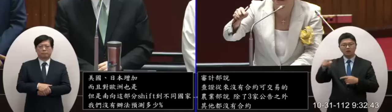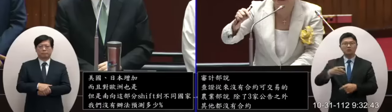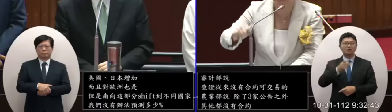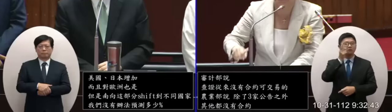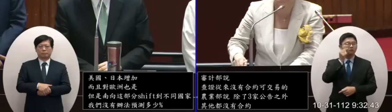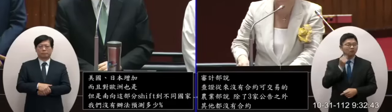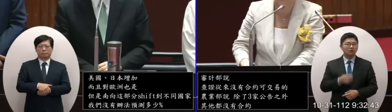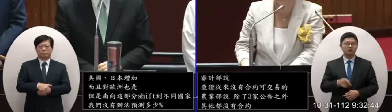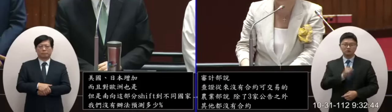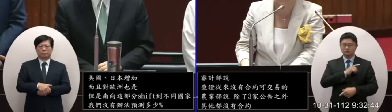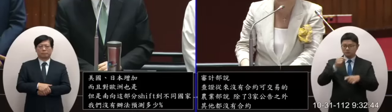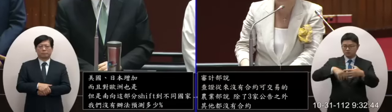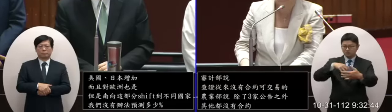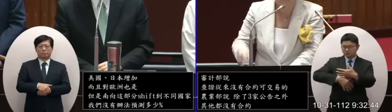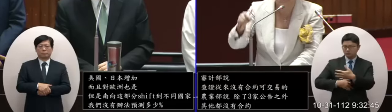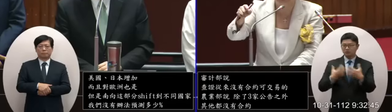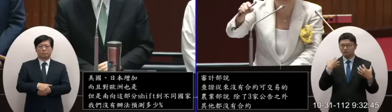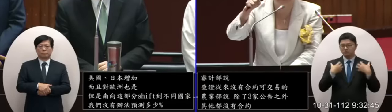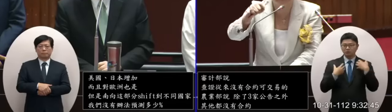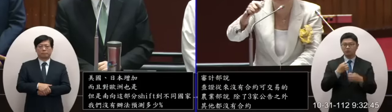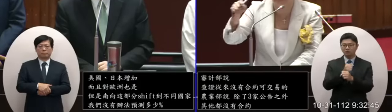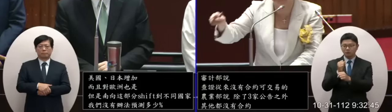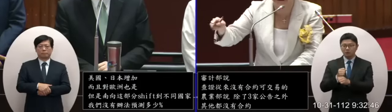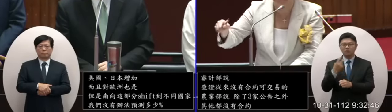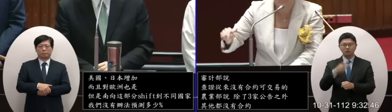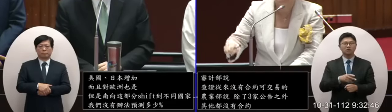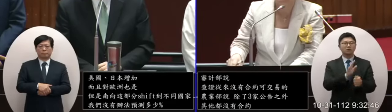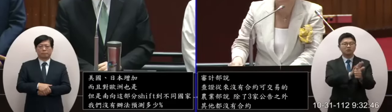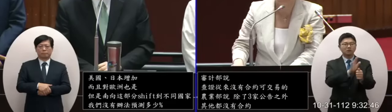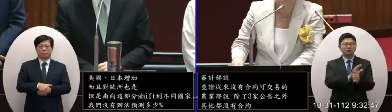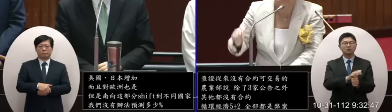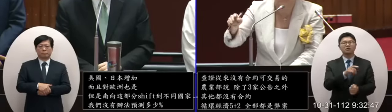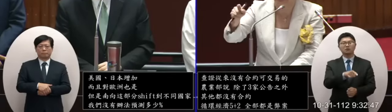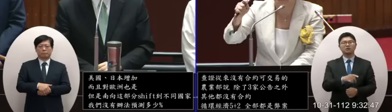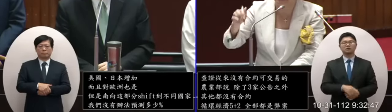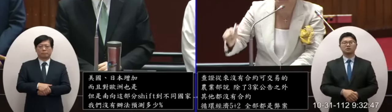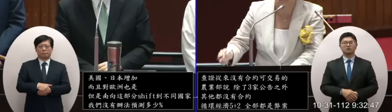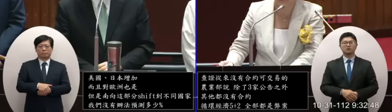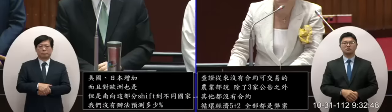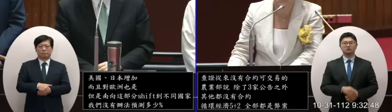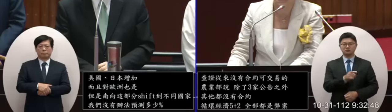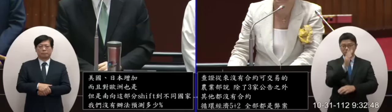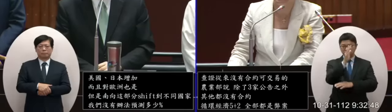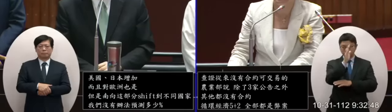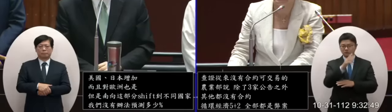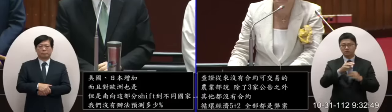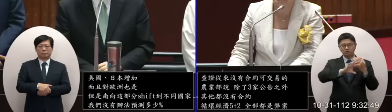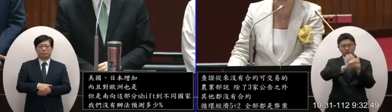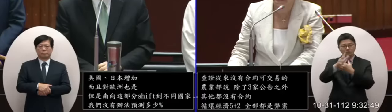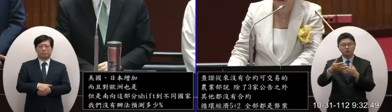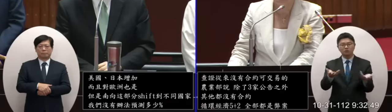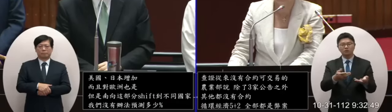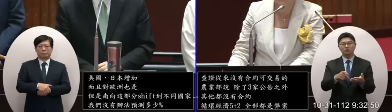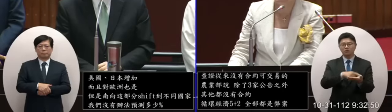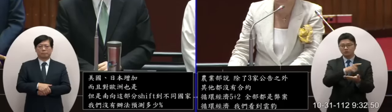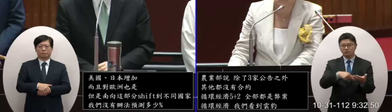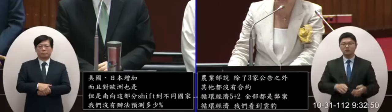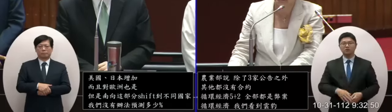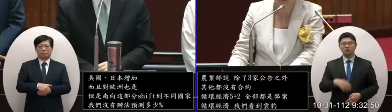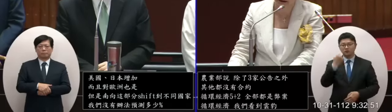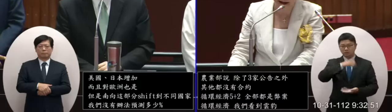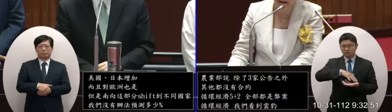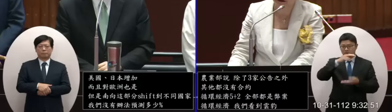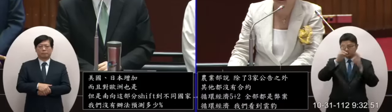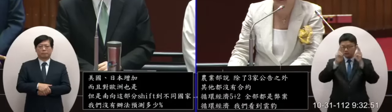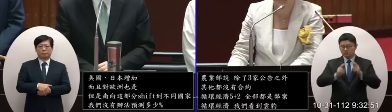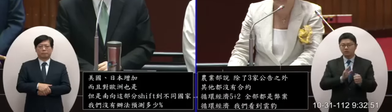处理自己企业的事情之外，还要帮你去招待这个解决你的这个国际的问题。 TSMC 还必须要当